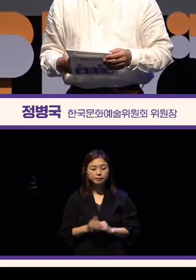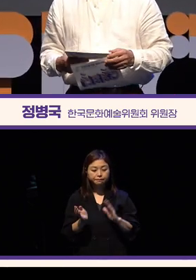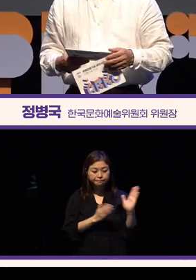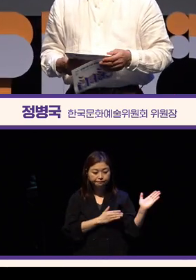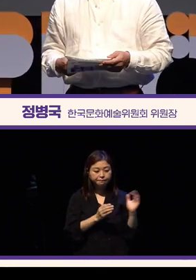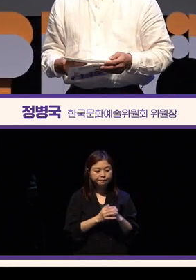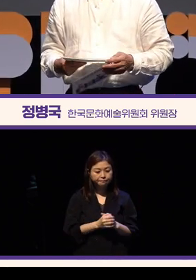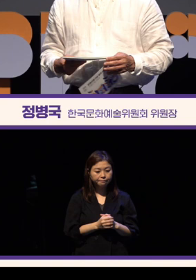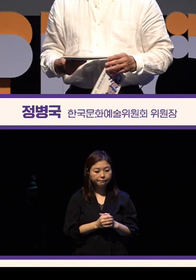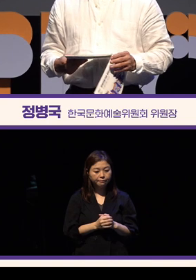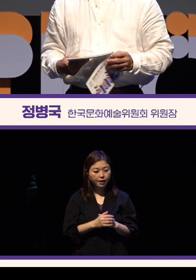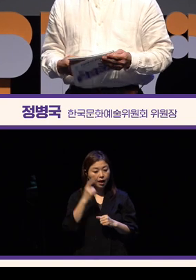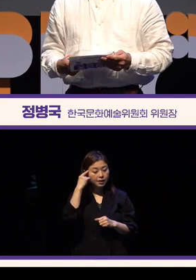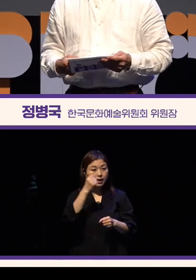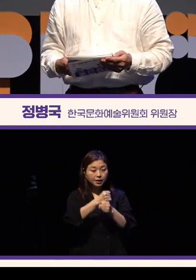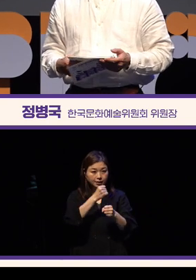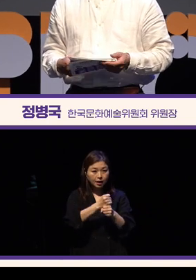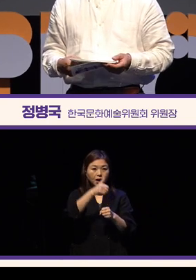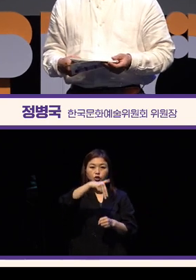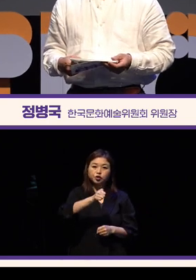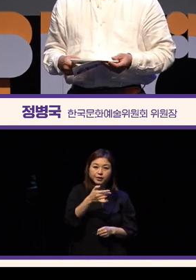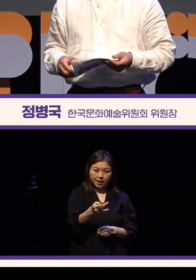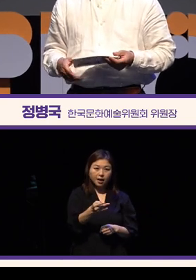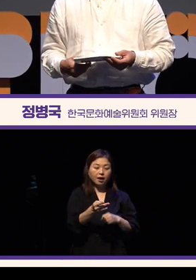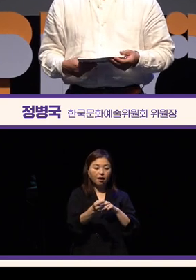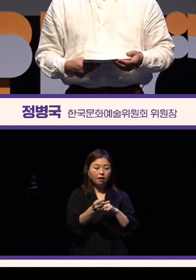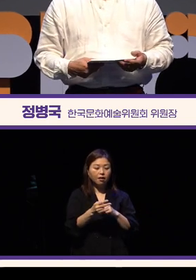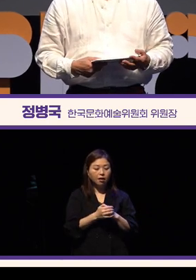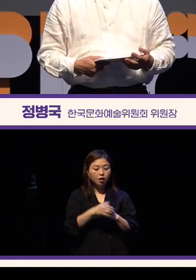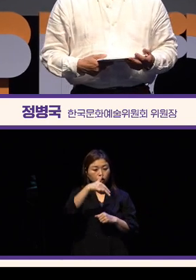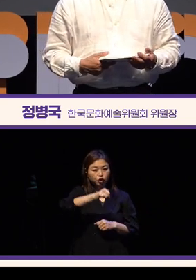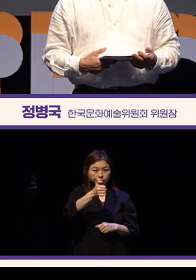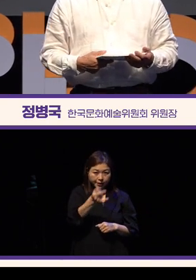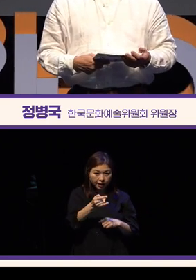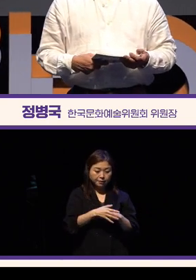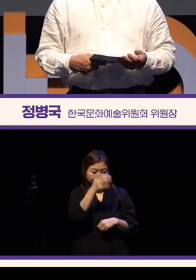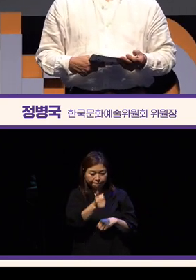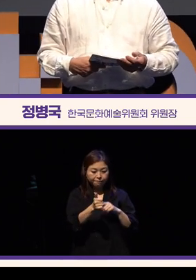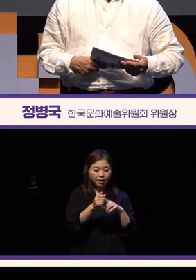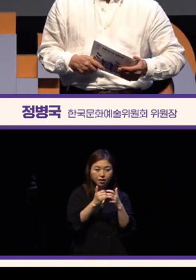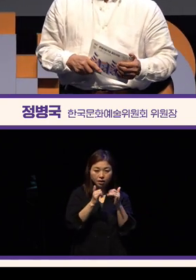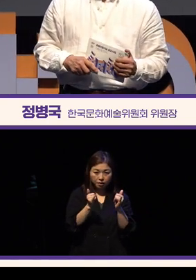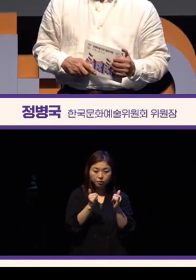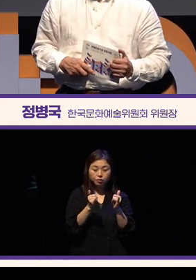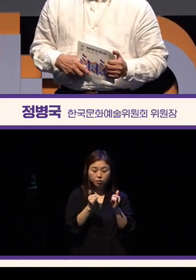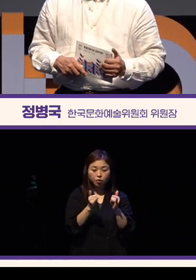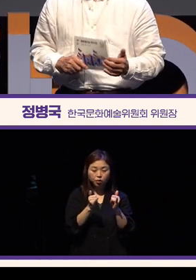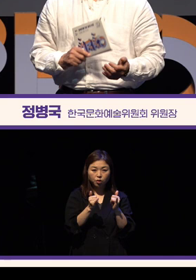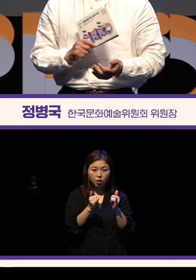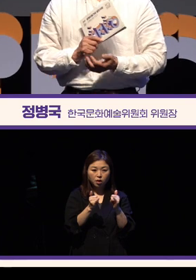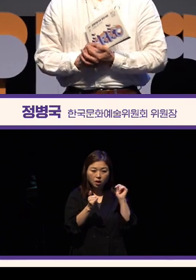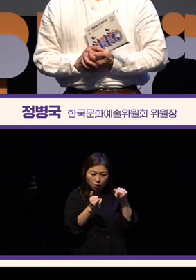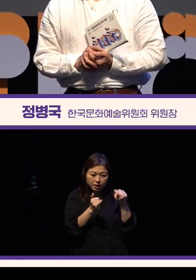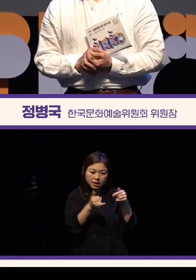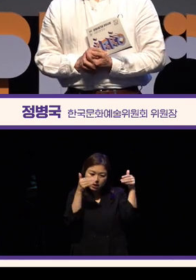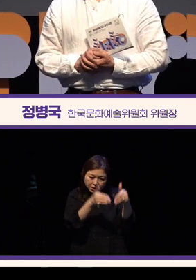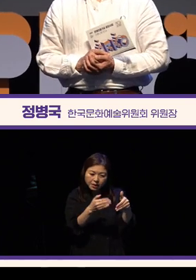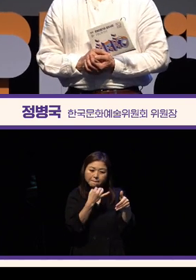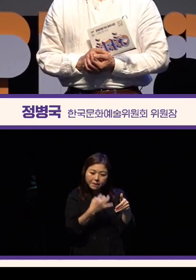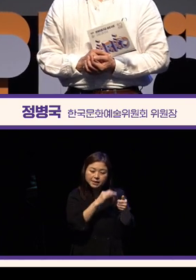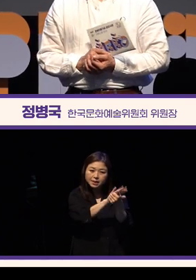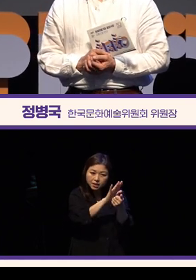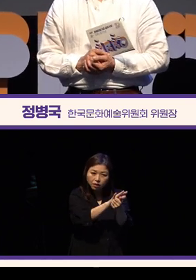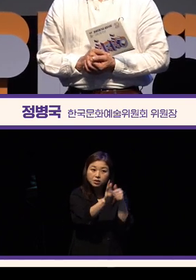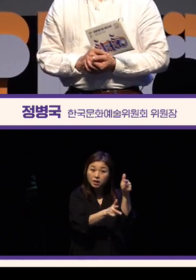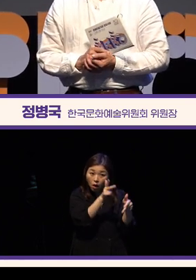창작 주체 사업도 축제, 공간, 단체 등 특정 지원 대상만 한정했던 기존